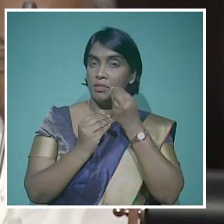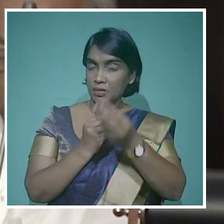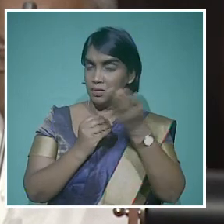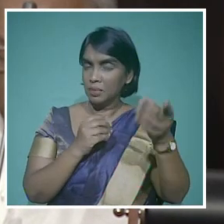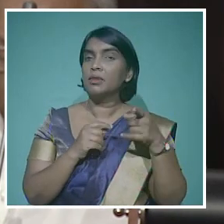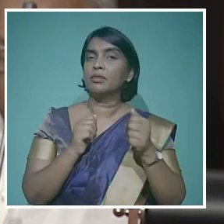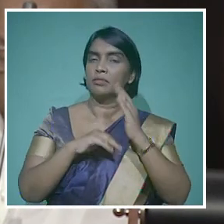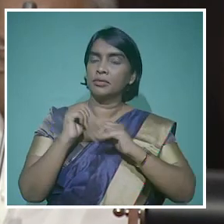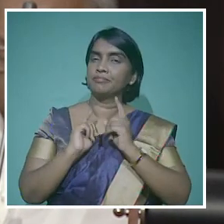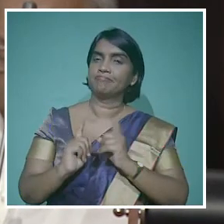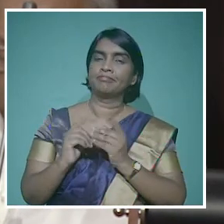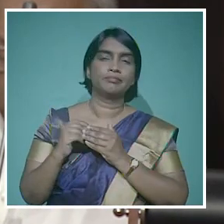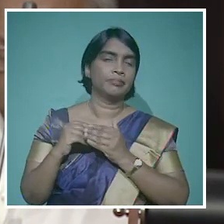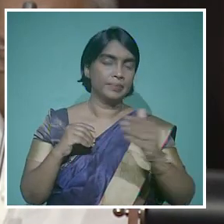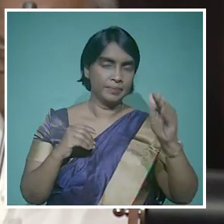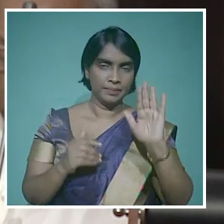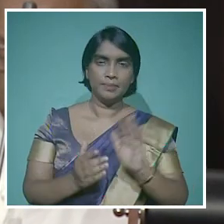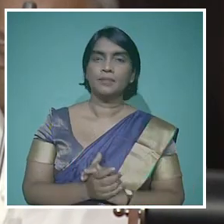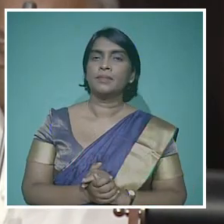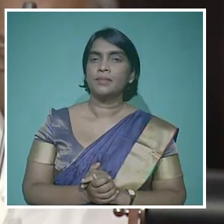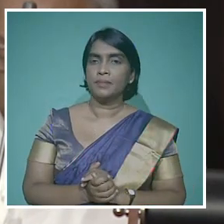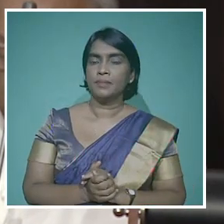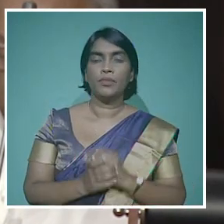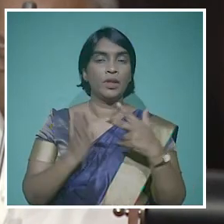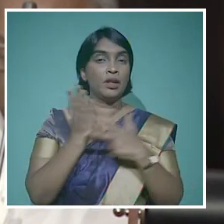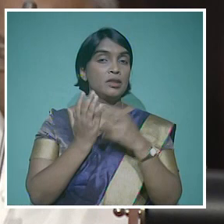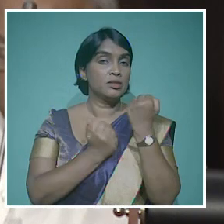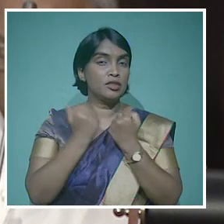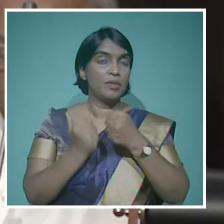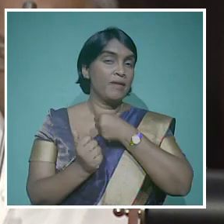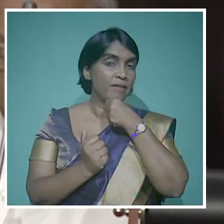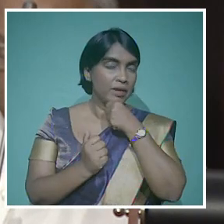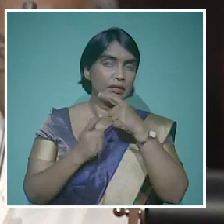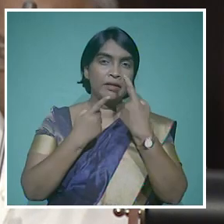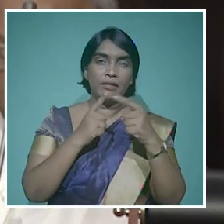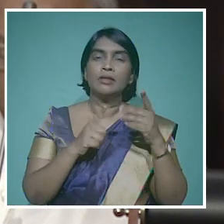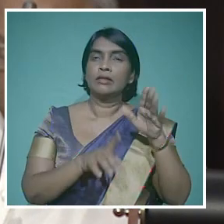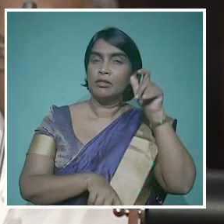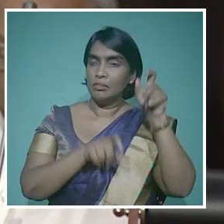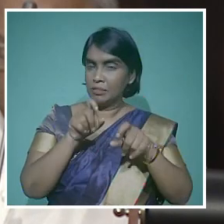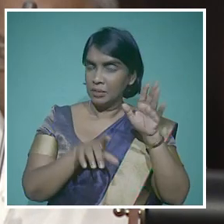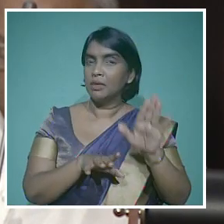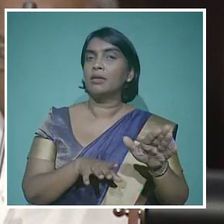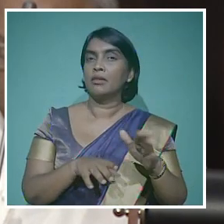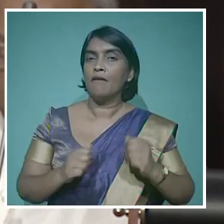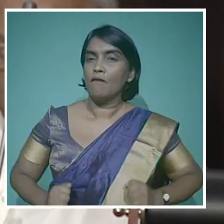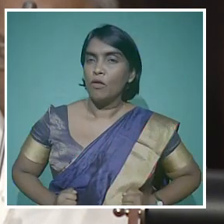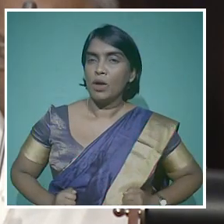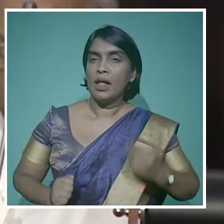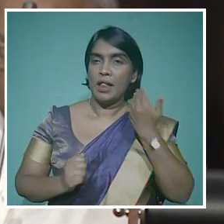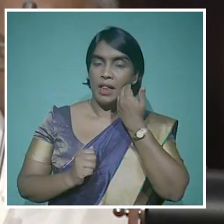ක්‍රමය පවත්වාගෙන යනු ලැබේ. සමුදි වැඩිහිටි විවිධ හැකියා ඇති පුද්ගලයන් හා වකවඩු